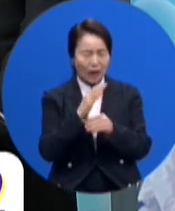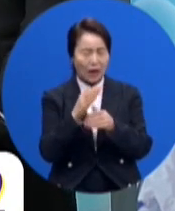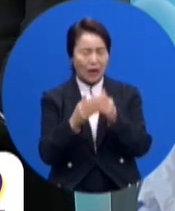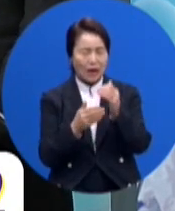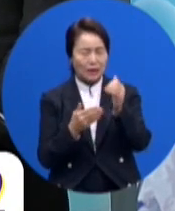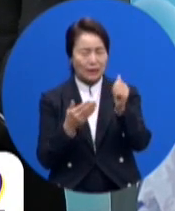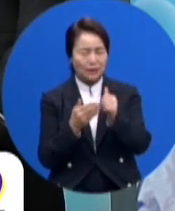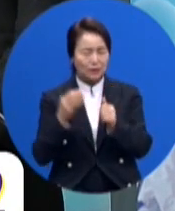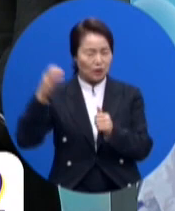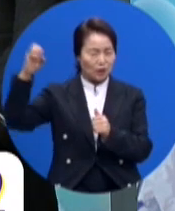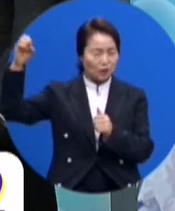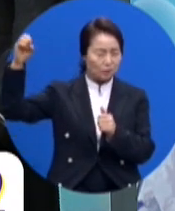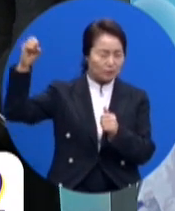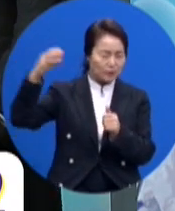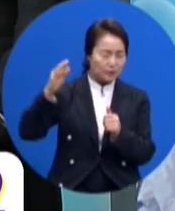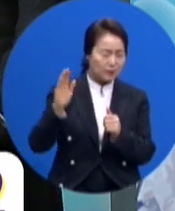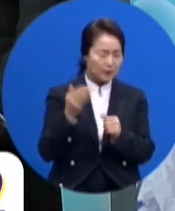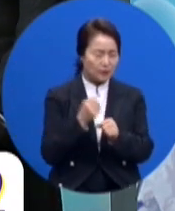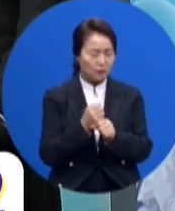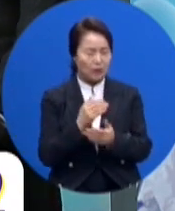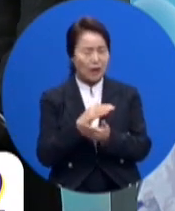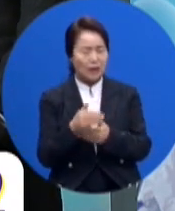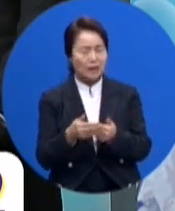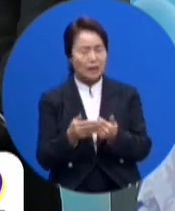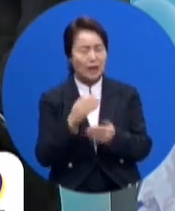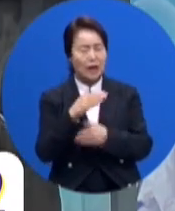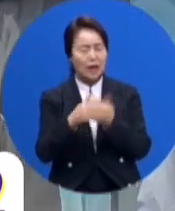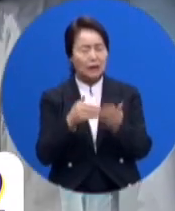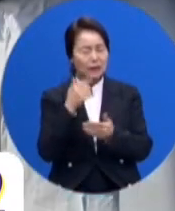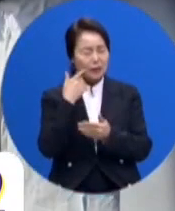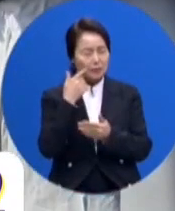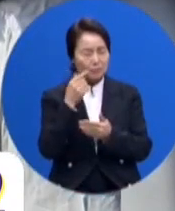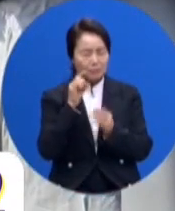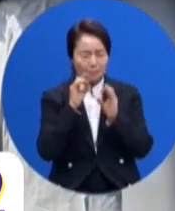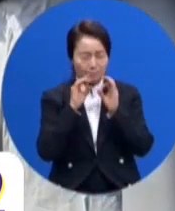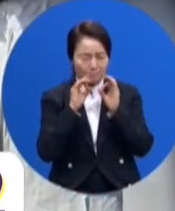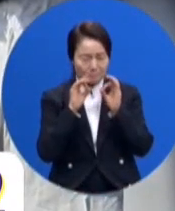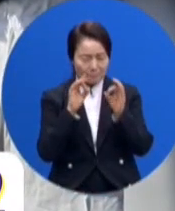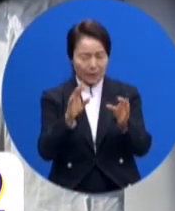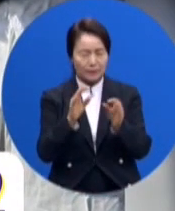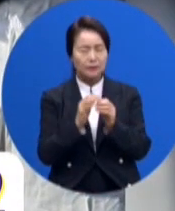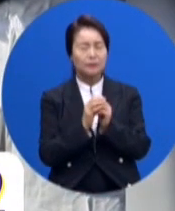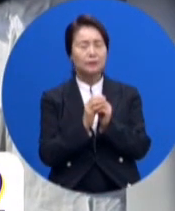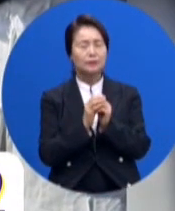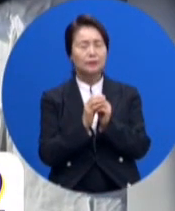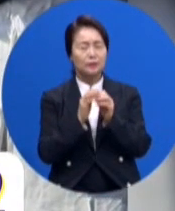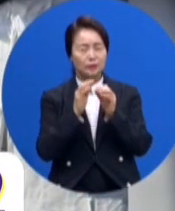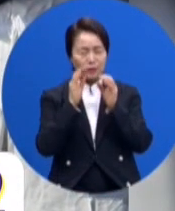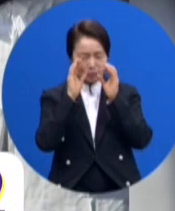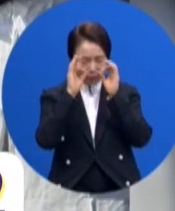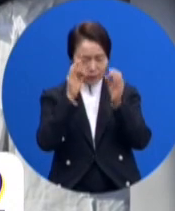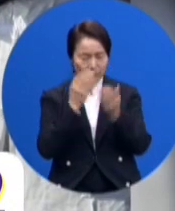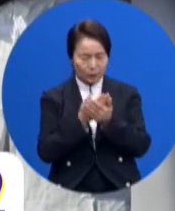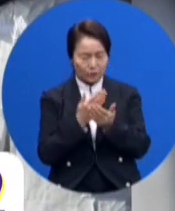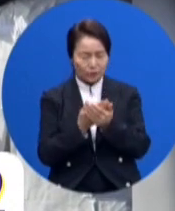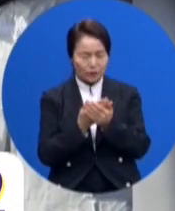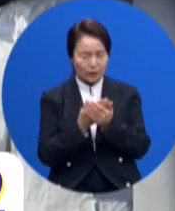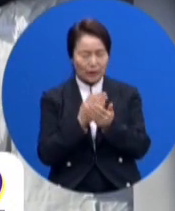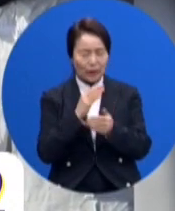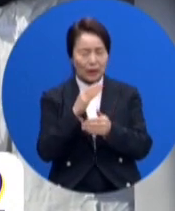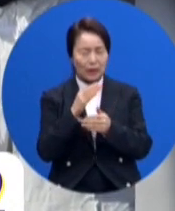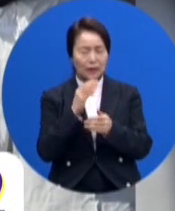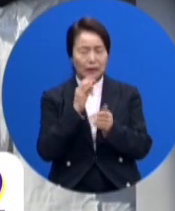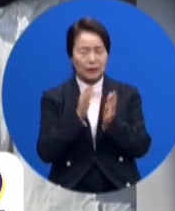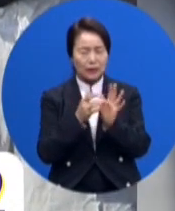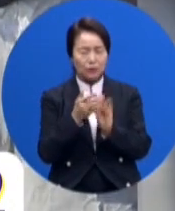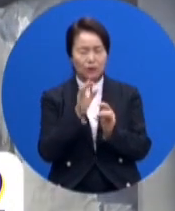이런 어두운 가운데 하나님만 바라볼 수 있게 도와주시고 이걸 통하여 대구 시민은 물론이지만 대한민국 모든 자들이 참으로 이런